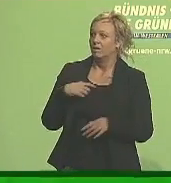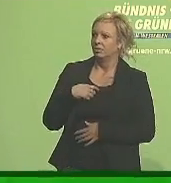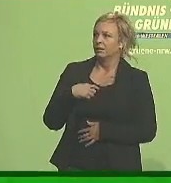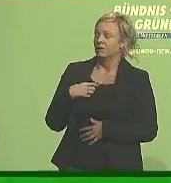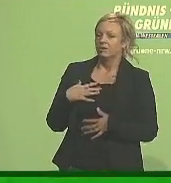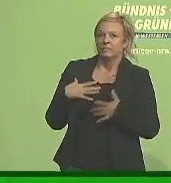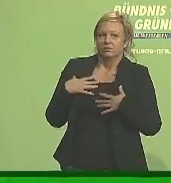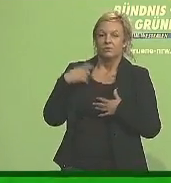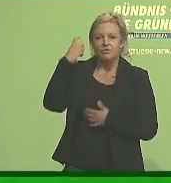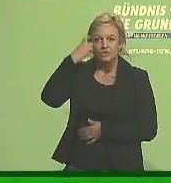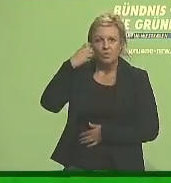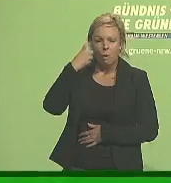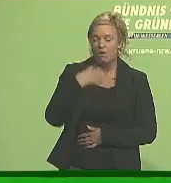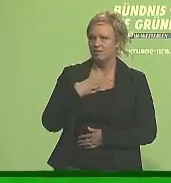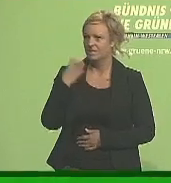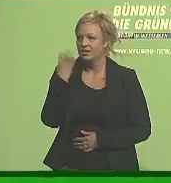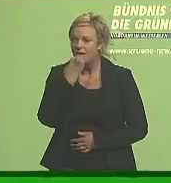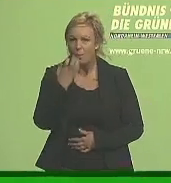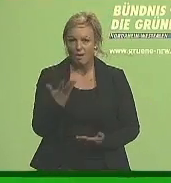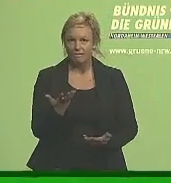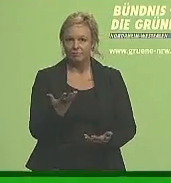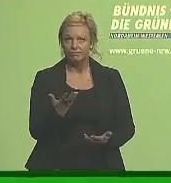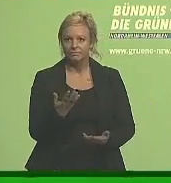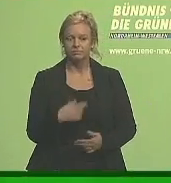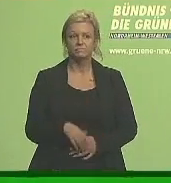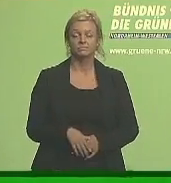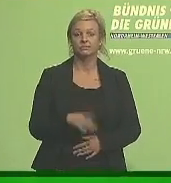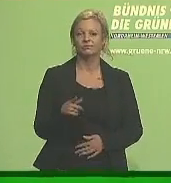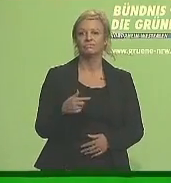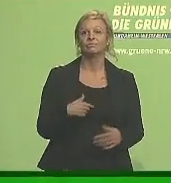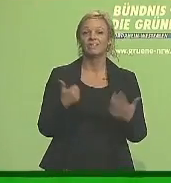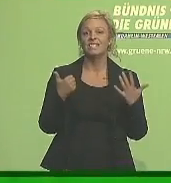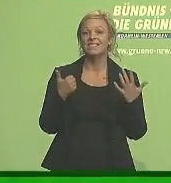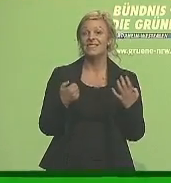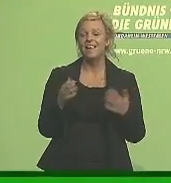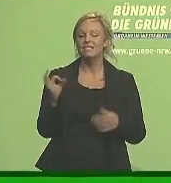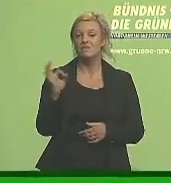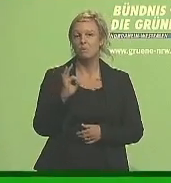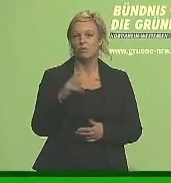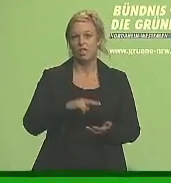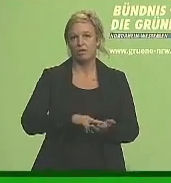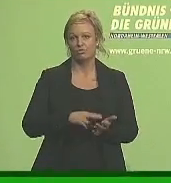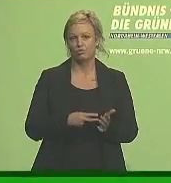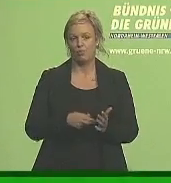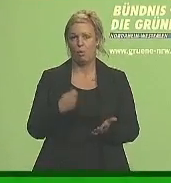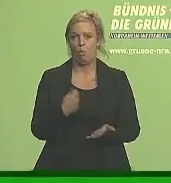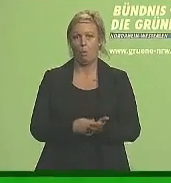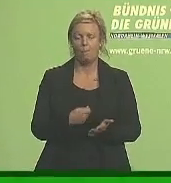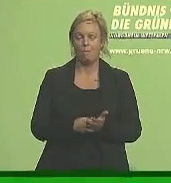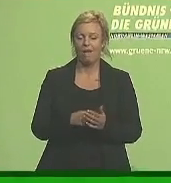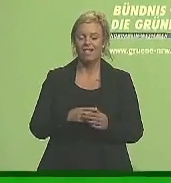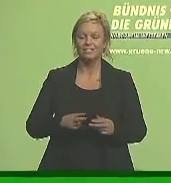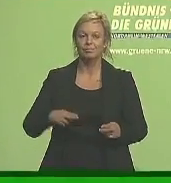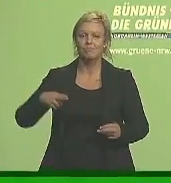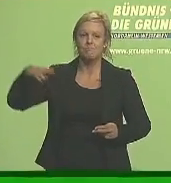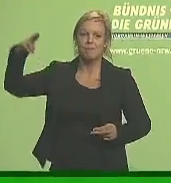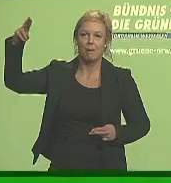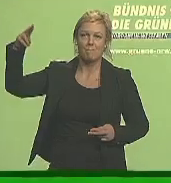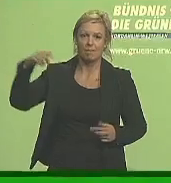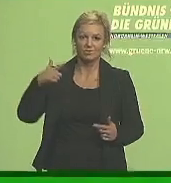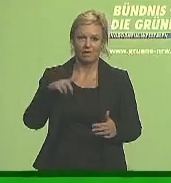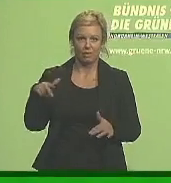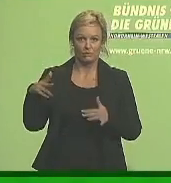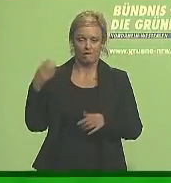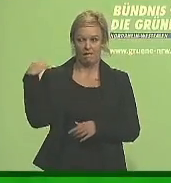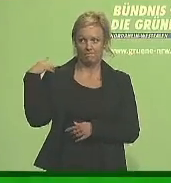sauer. Sie haben zum Teil 60% Erhöhung der Strompreise seit 2008. Und die Zahl